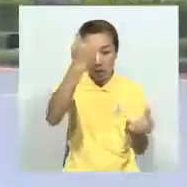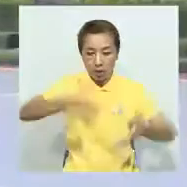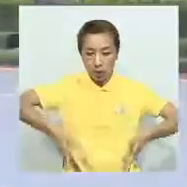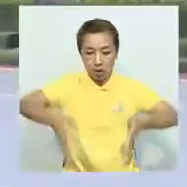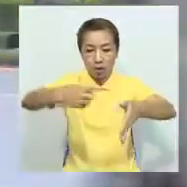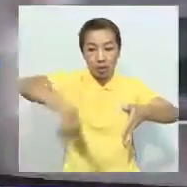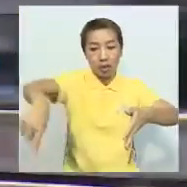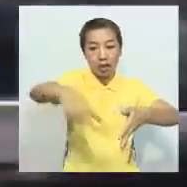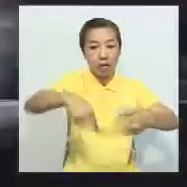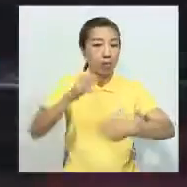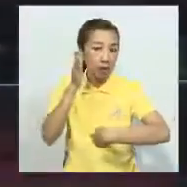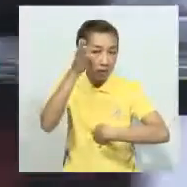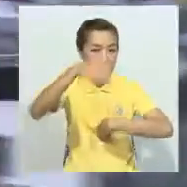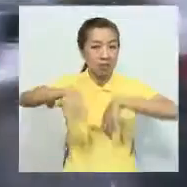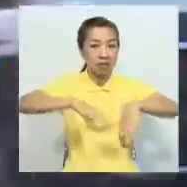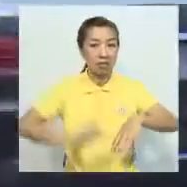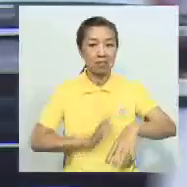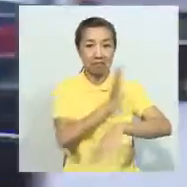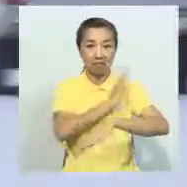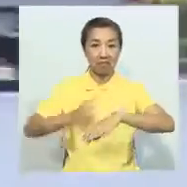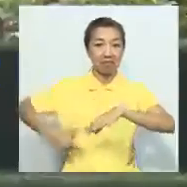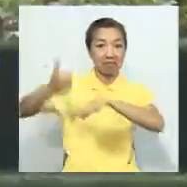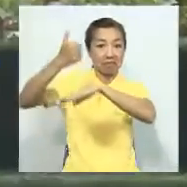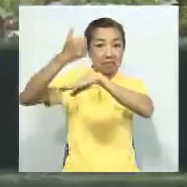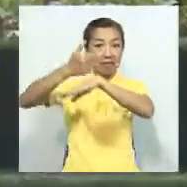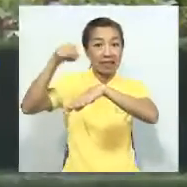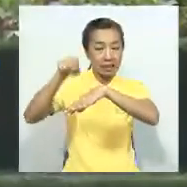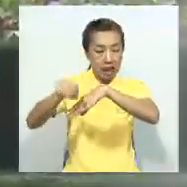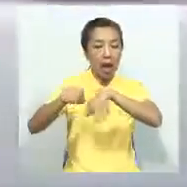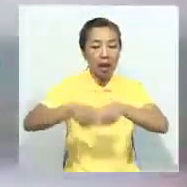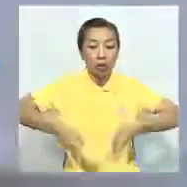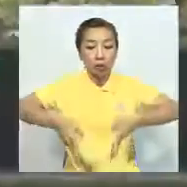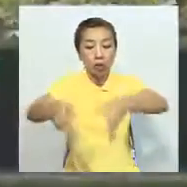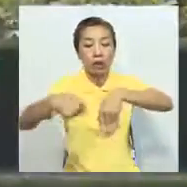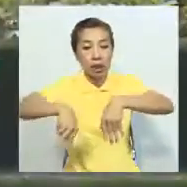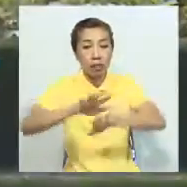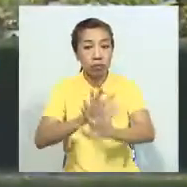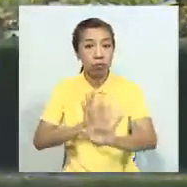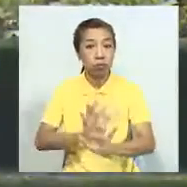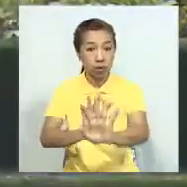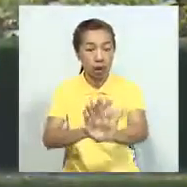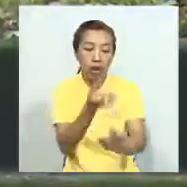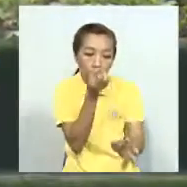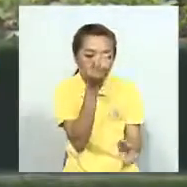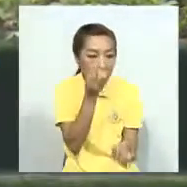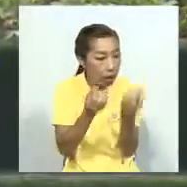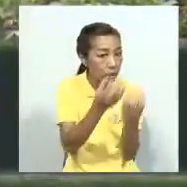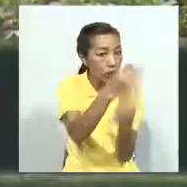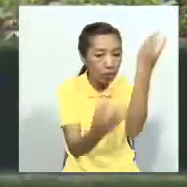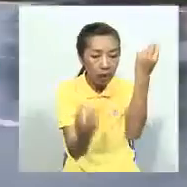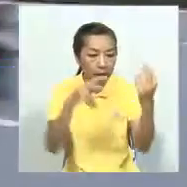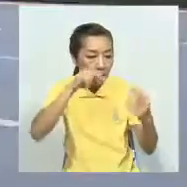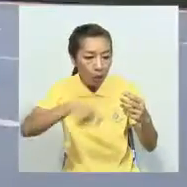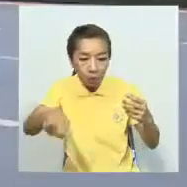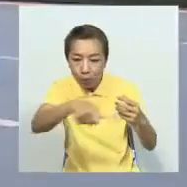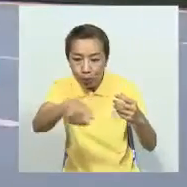มากในพระราชพิธีบรมราชาภิเษกเพื่อบำรุงรักษาให้คงความสวยงามส่วนภาพรวมด้านกายภาพนั้นเกือบ